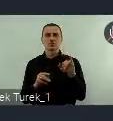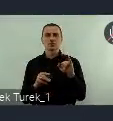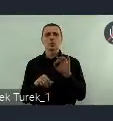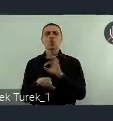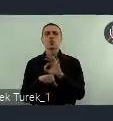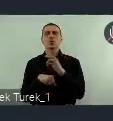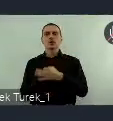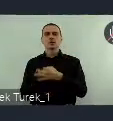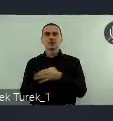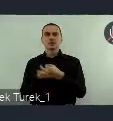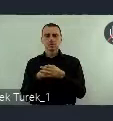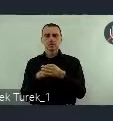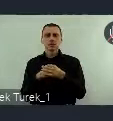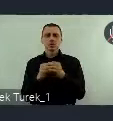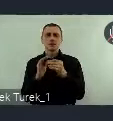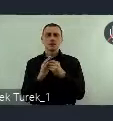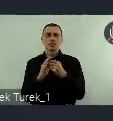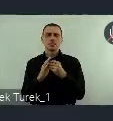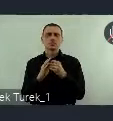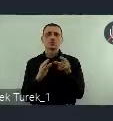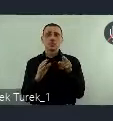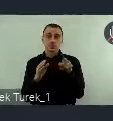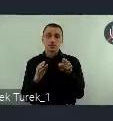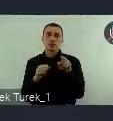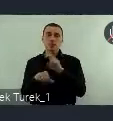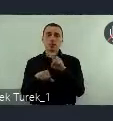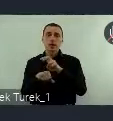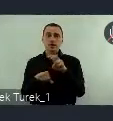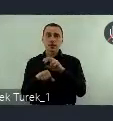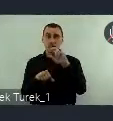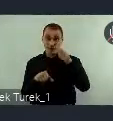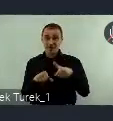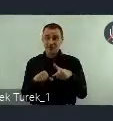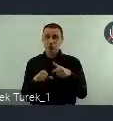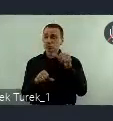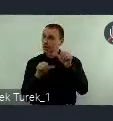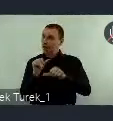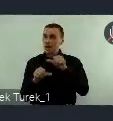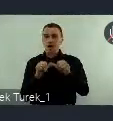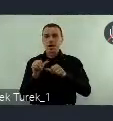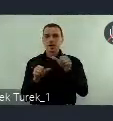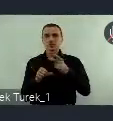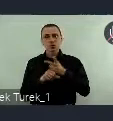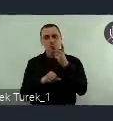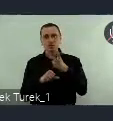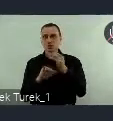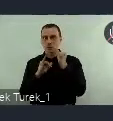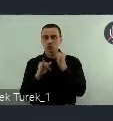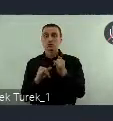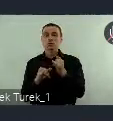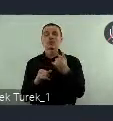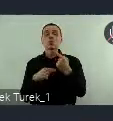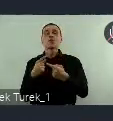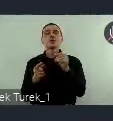Politechniki Gdańskiej propagator od wielu lat i tutaj wiecie Pioneer dostępności opowiadana swoich